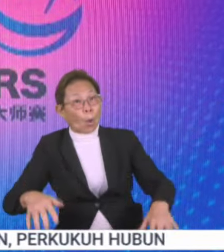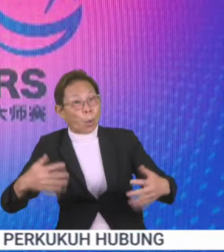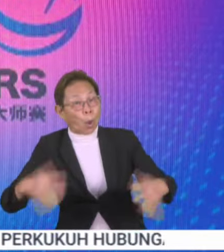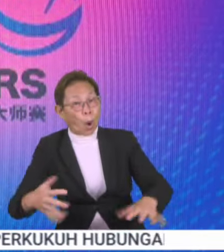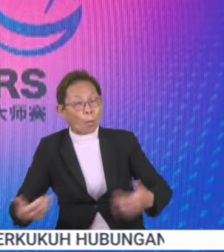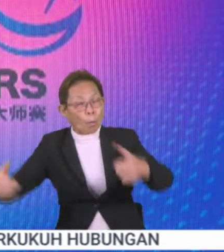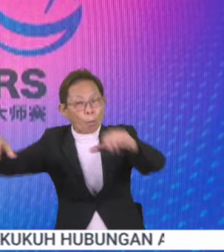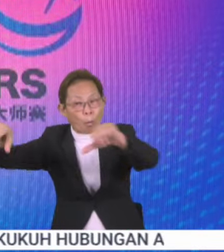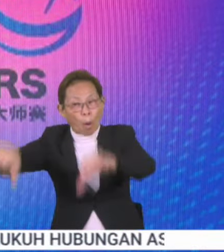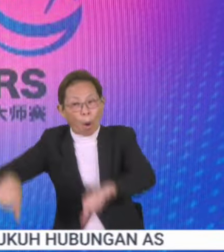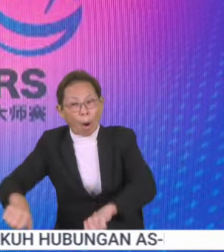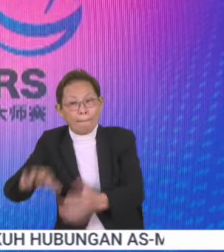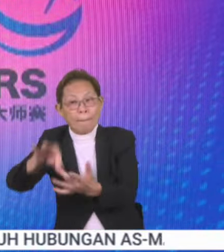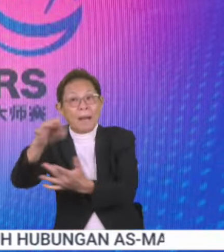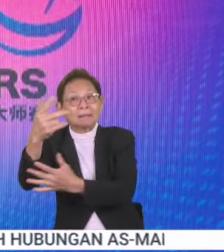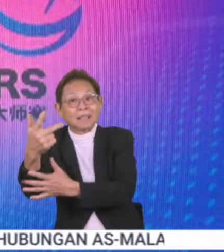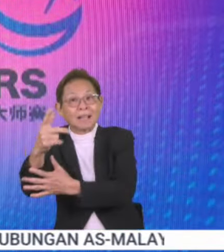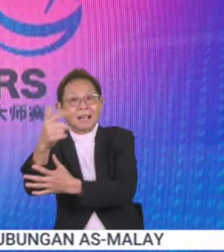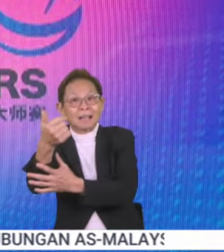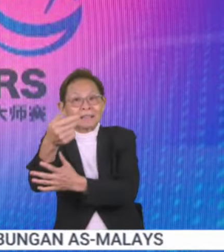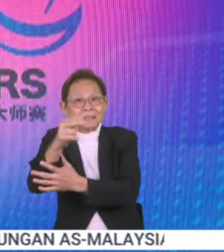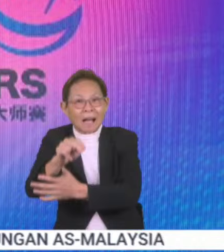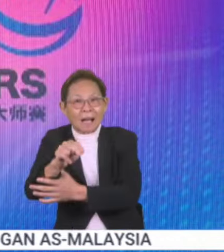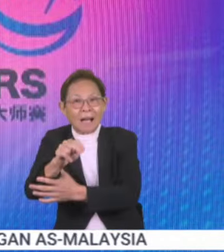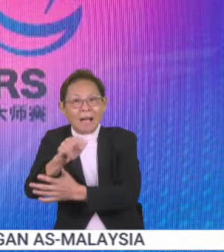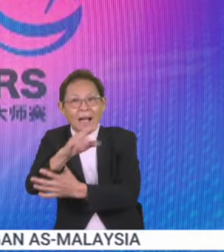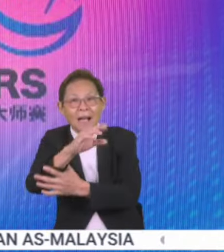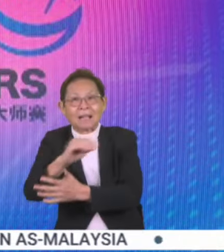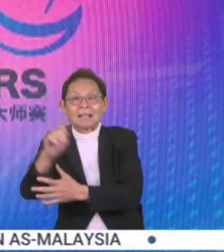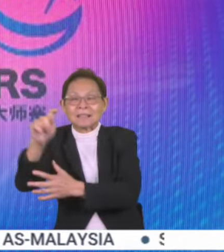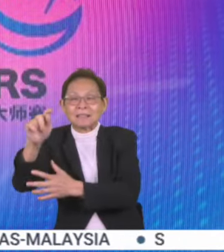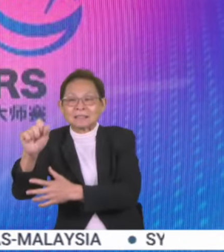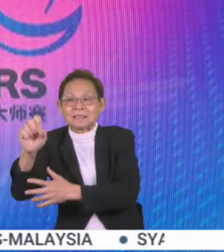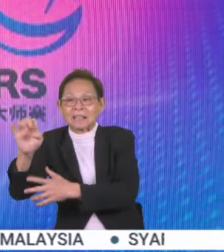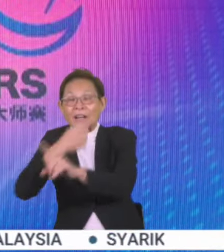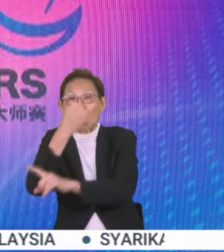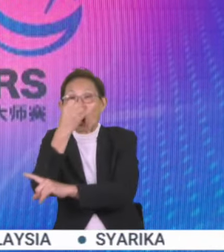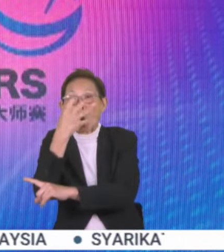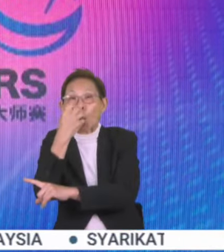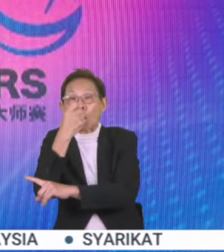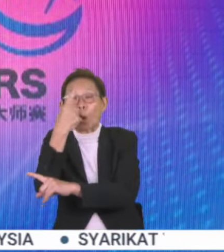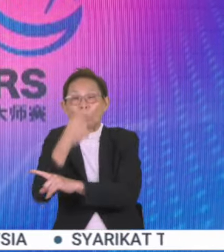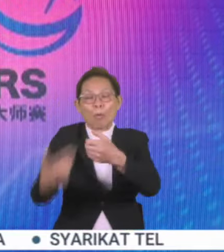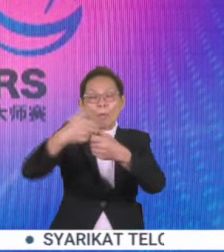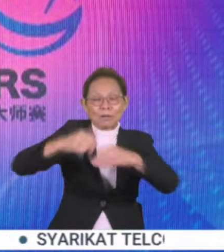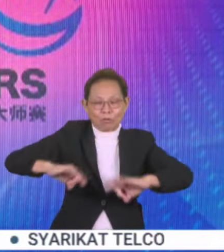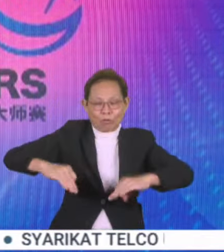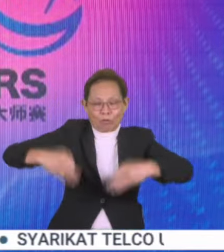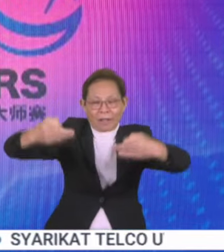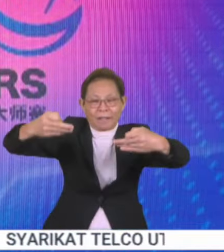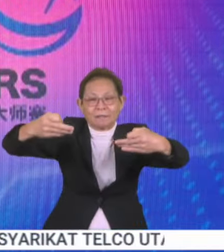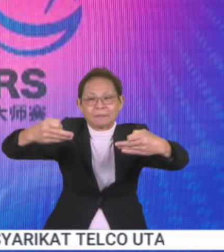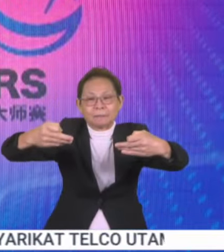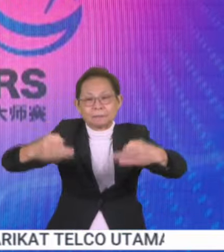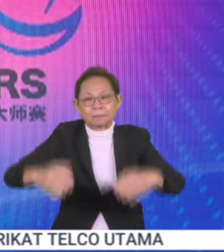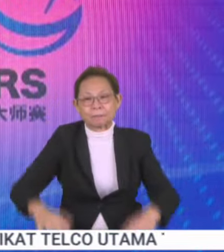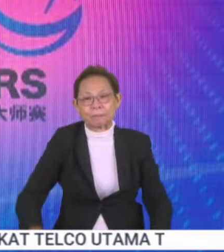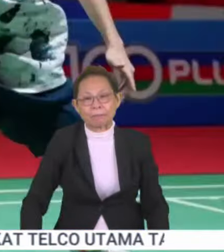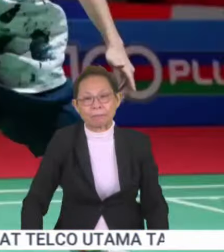sensasi selepas tumbangkan pilihan ketiga Tang Chun Man Si Hing Suat dari Hong Kong untuk melangkah ke final.